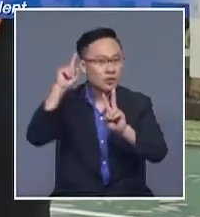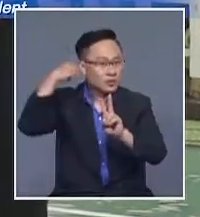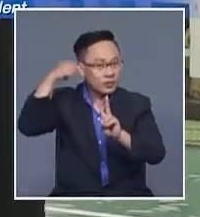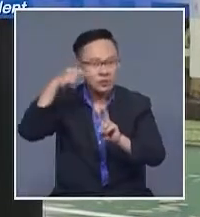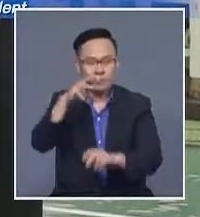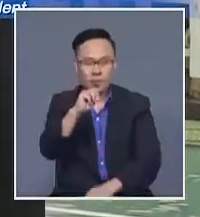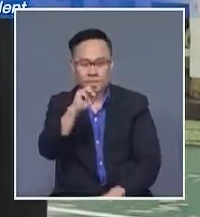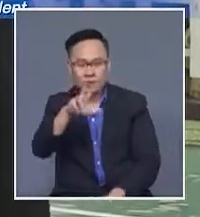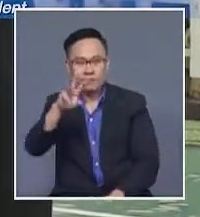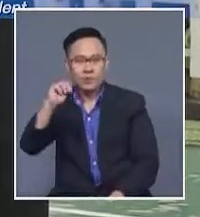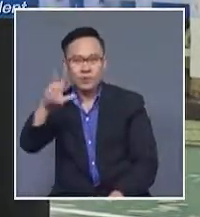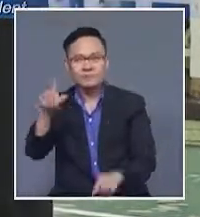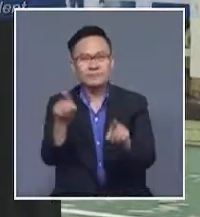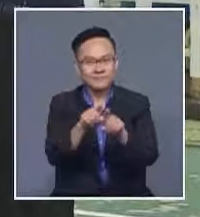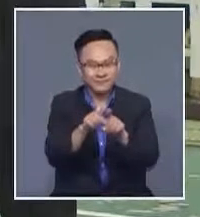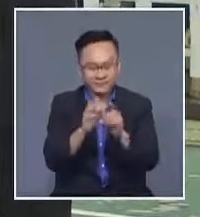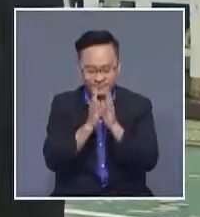ค่ะ